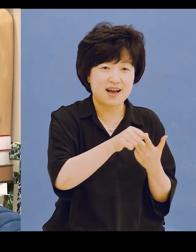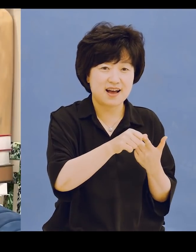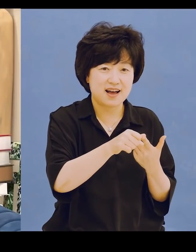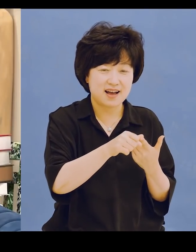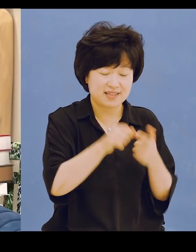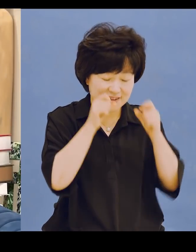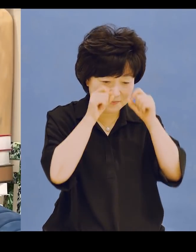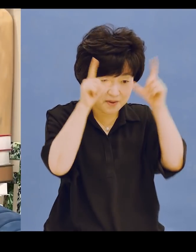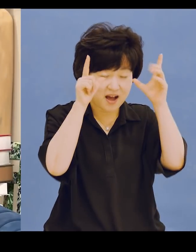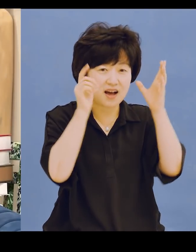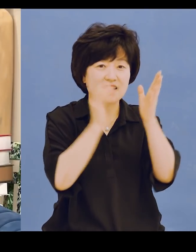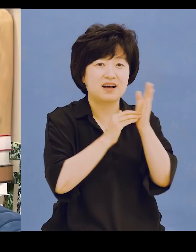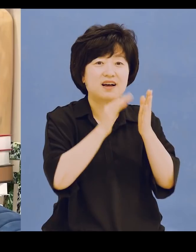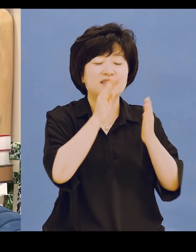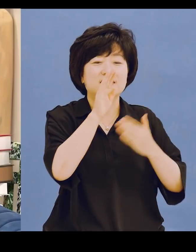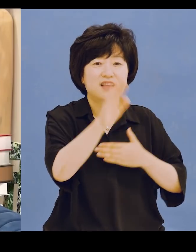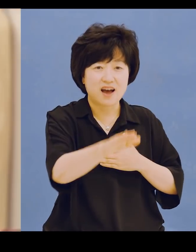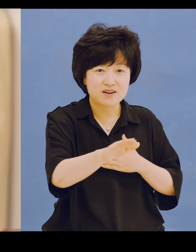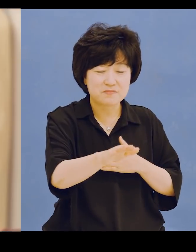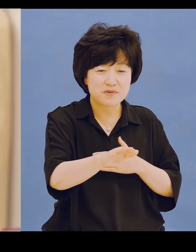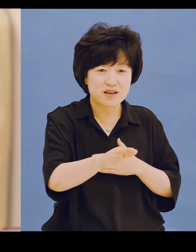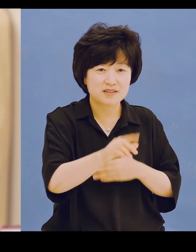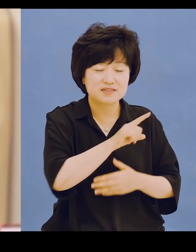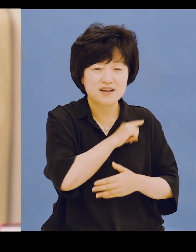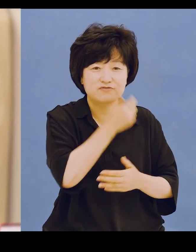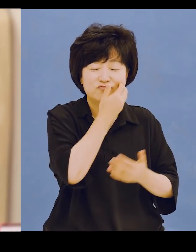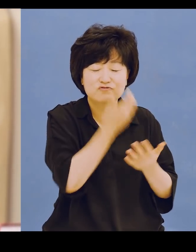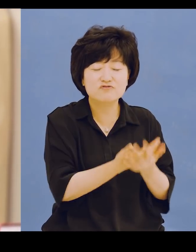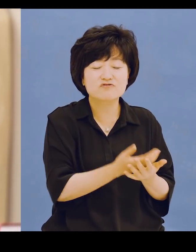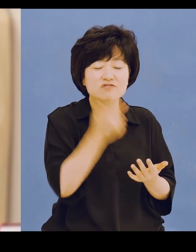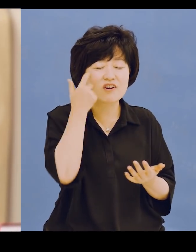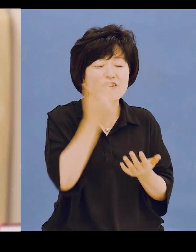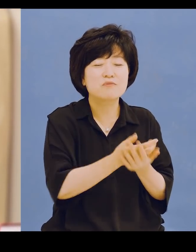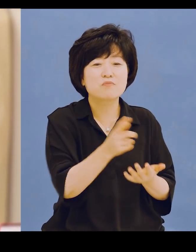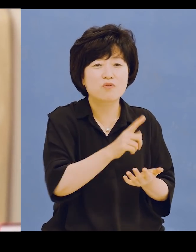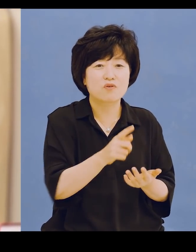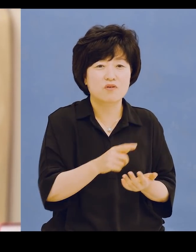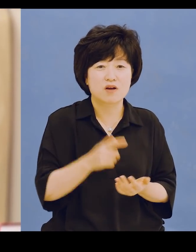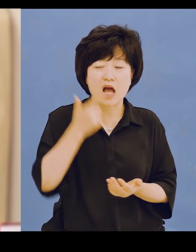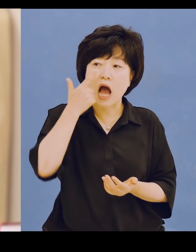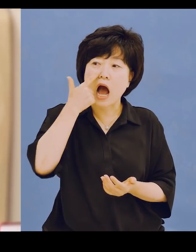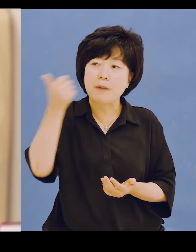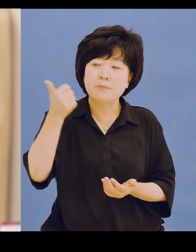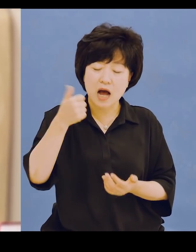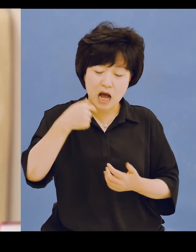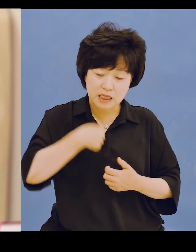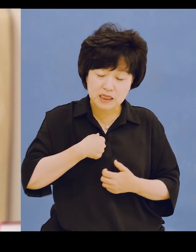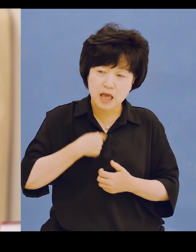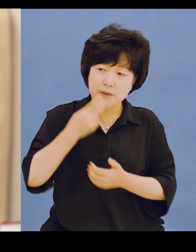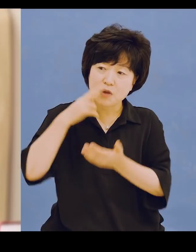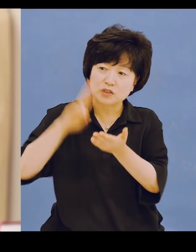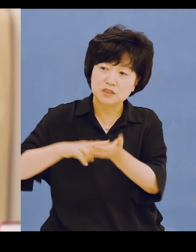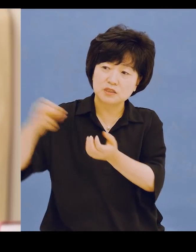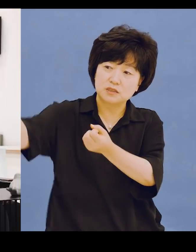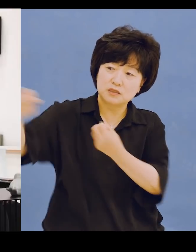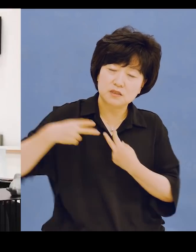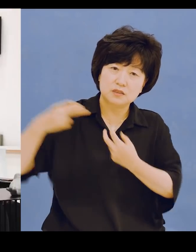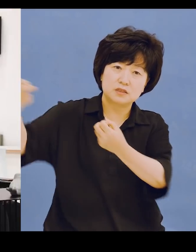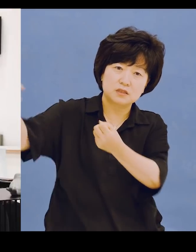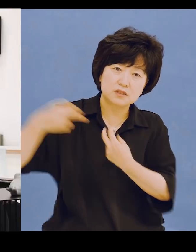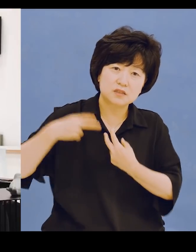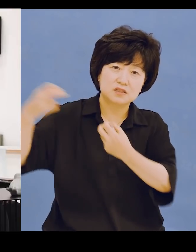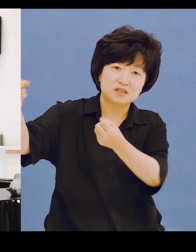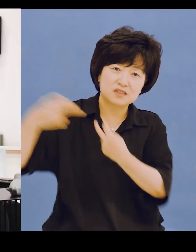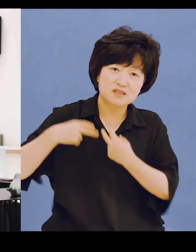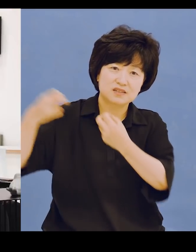다 낳고 난 다음에 그런 거예요. 뭐가 제일 힘들었니? 그러니까 아버지한테 오는 편지가 점점 끊기더니만 어느 땐가는 아예 1년